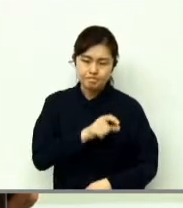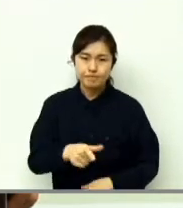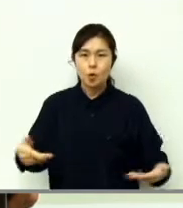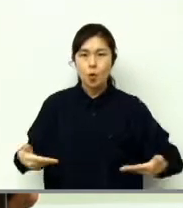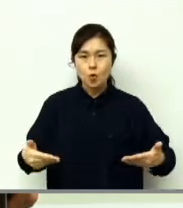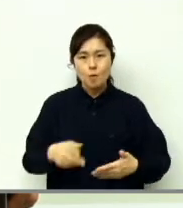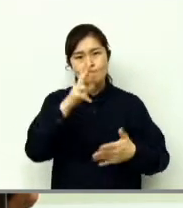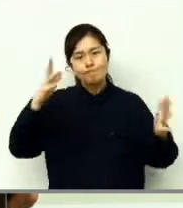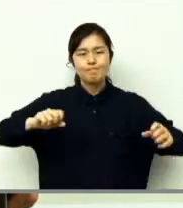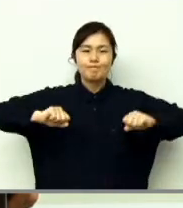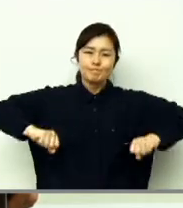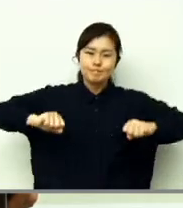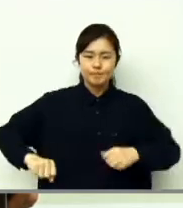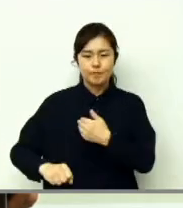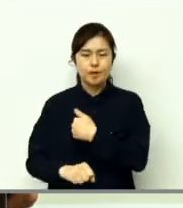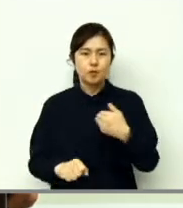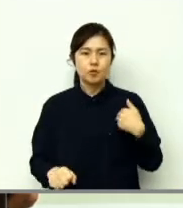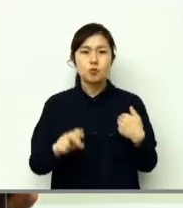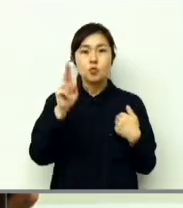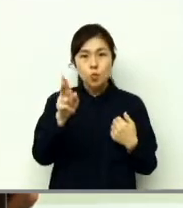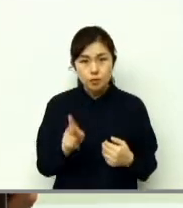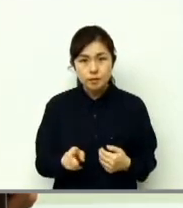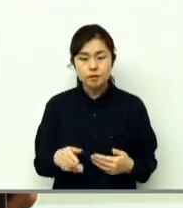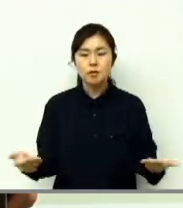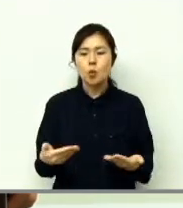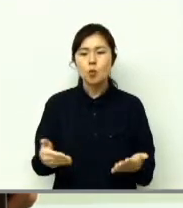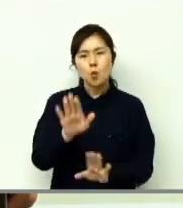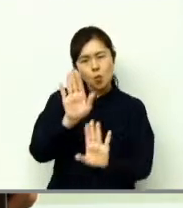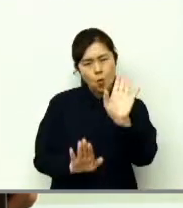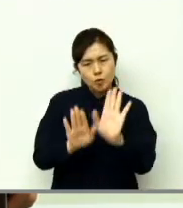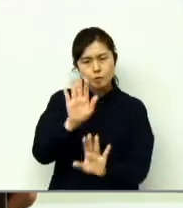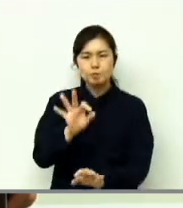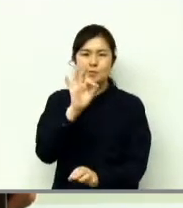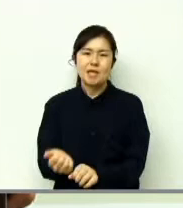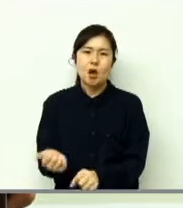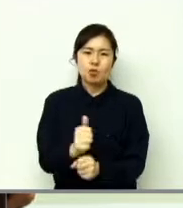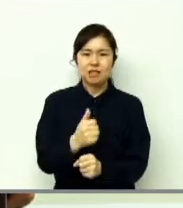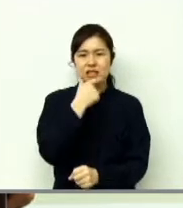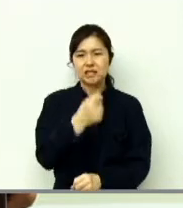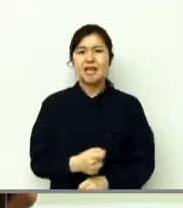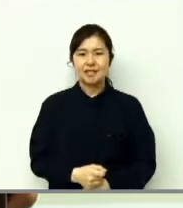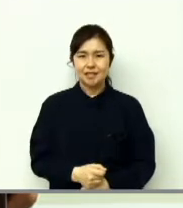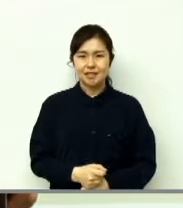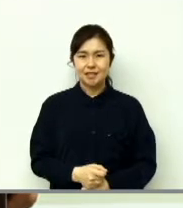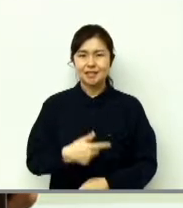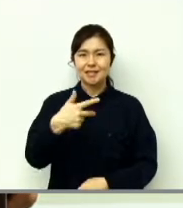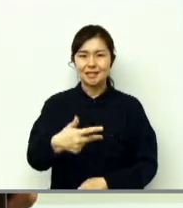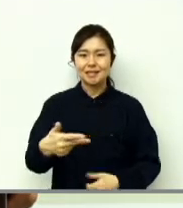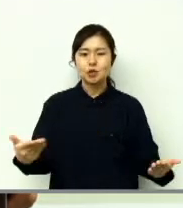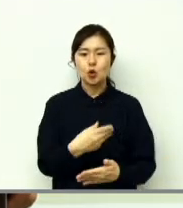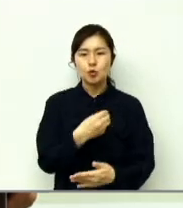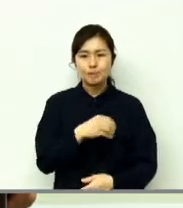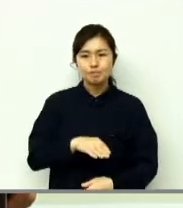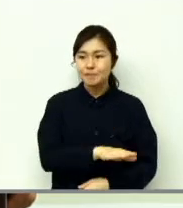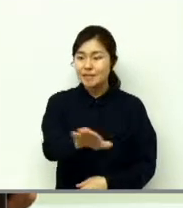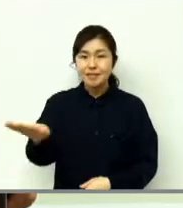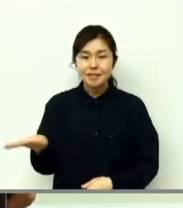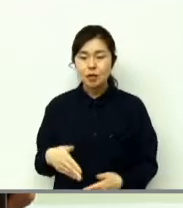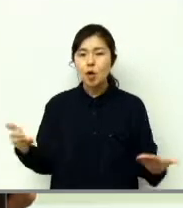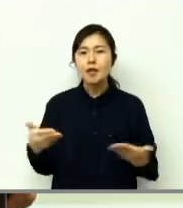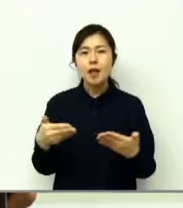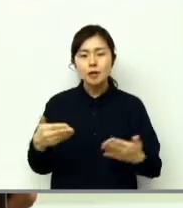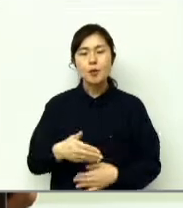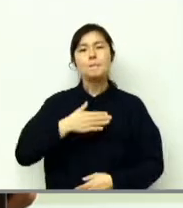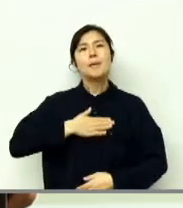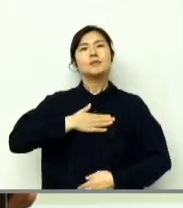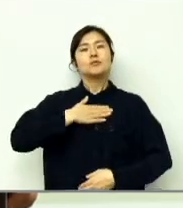ですね、働き方の見直しを推進して、まあ、職員の働きがい満足度も高め、また市民の満